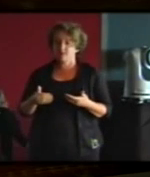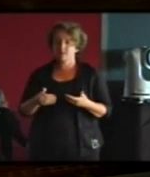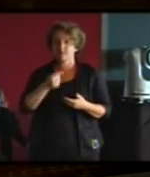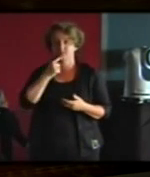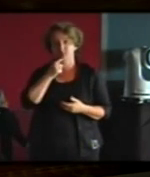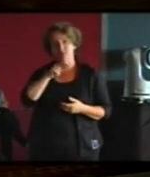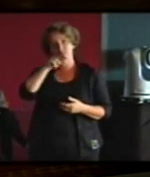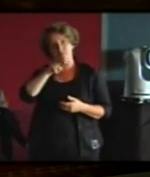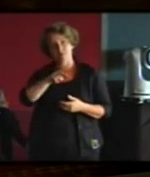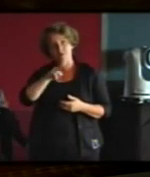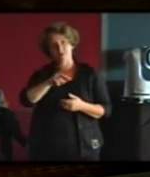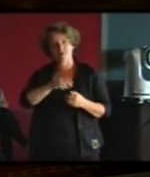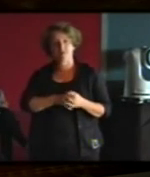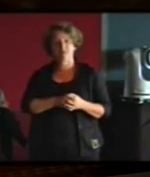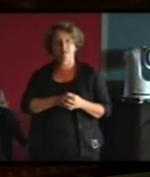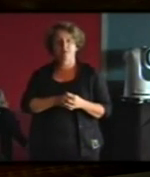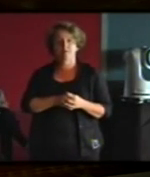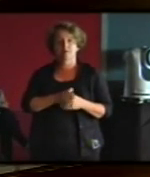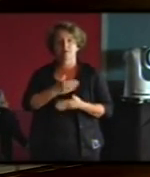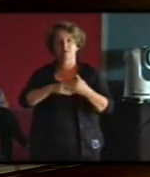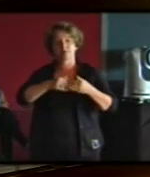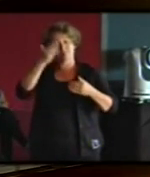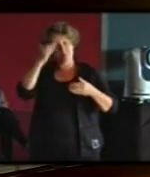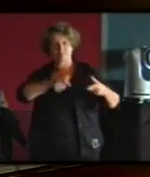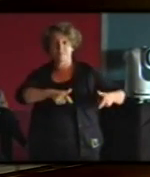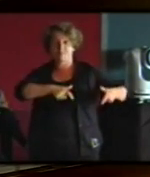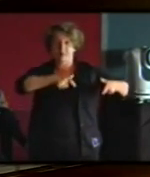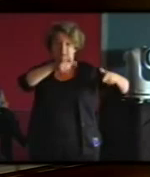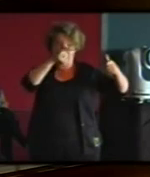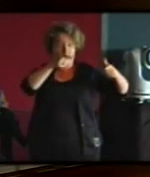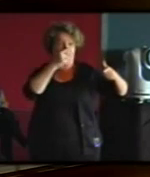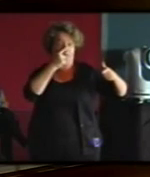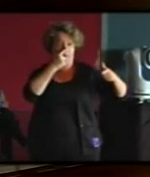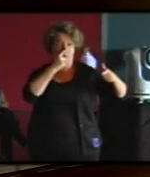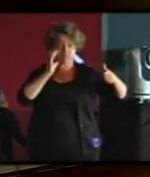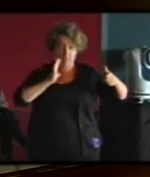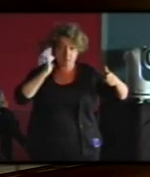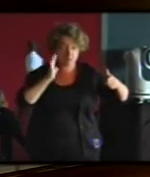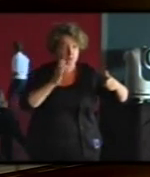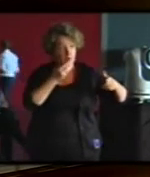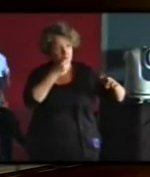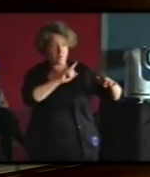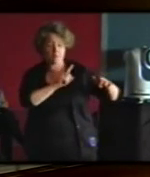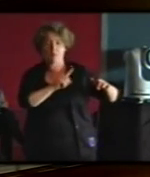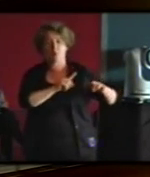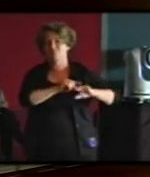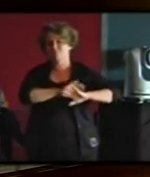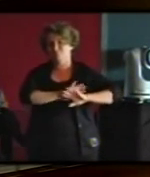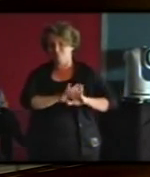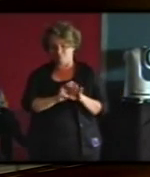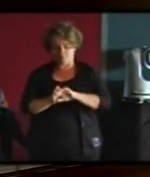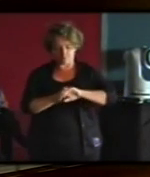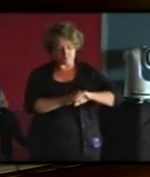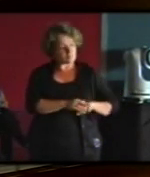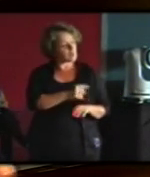moins pour votre immeuble obsolète. Mais, Antoine Debré, de ce que je vous entends dire,